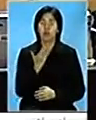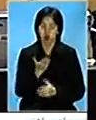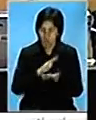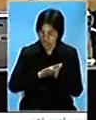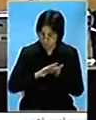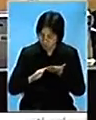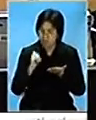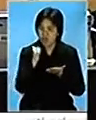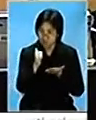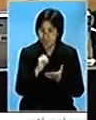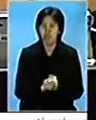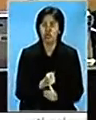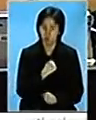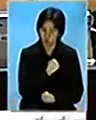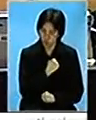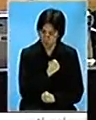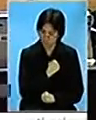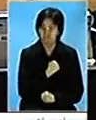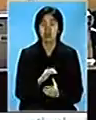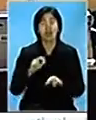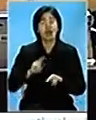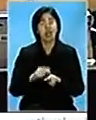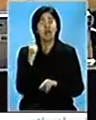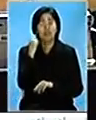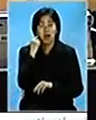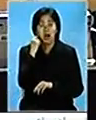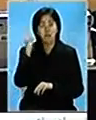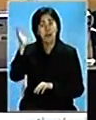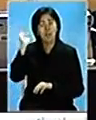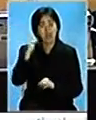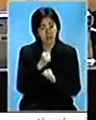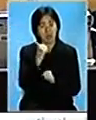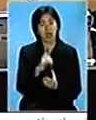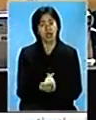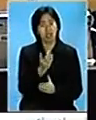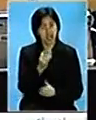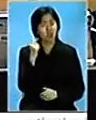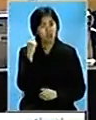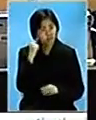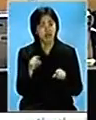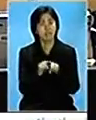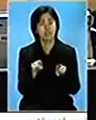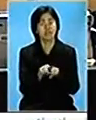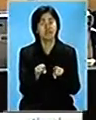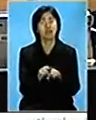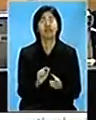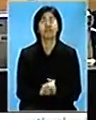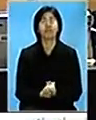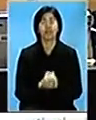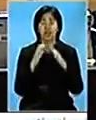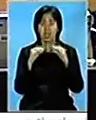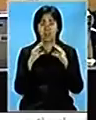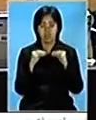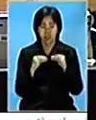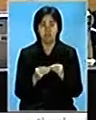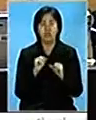ารยาทหน่อยนะครับอดทนเขาก็นั่งอดทนฟังท่านพูดเขายังทำได้แล้วท่านก็ต้องฟังเขาบ้างนะครับการ